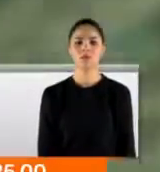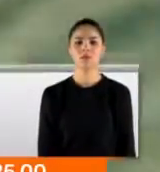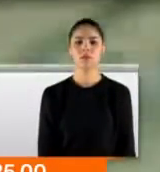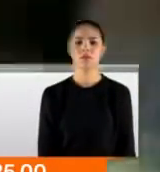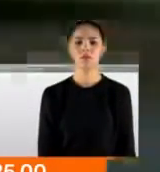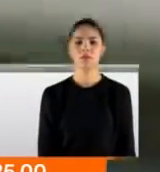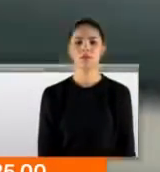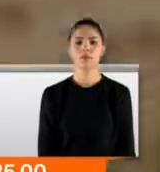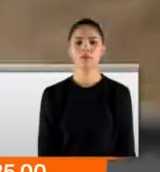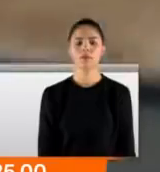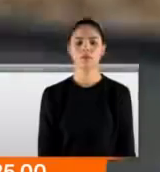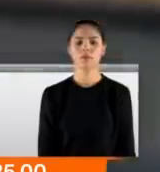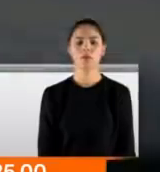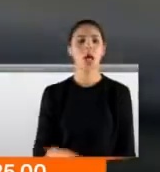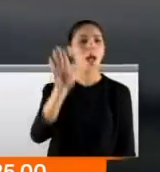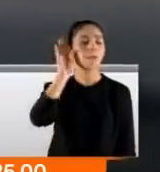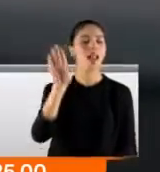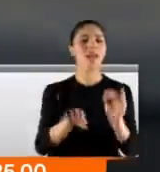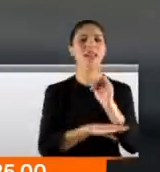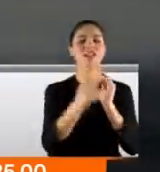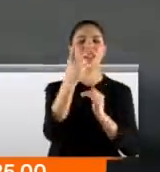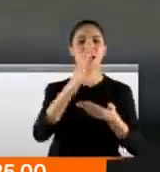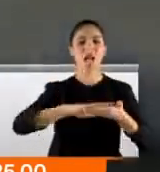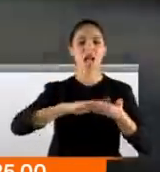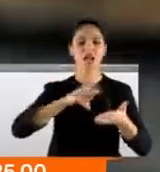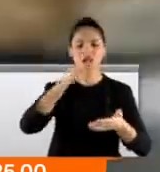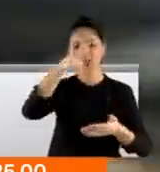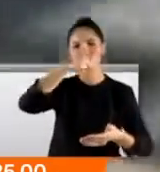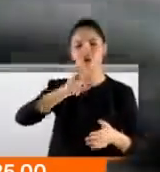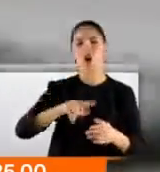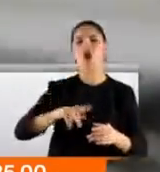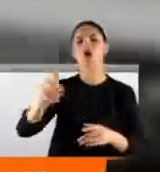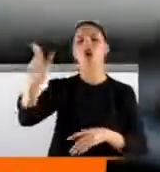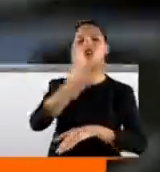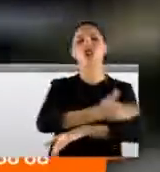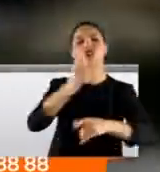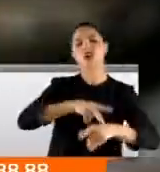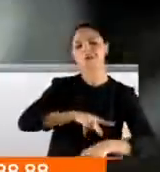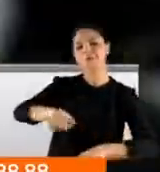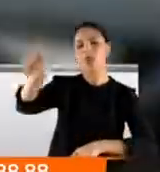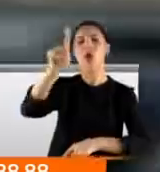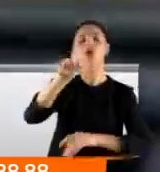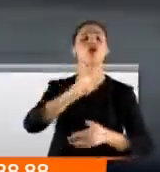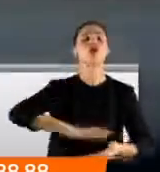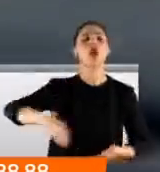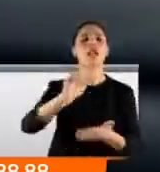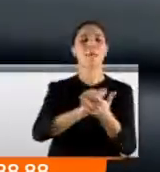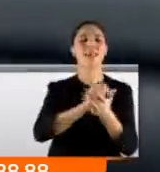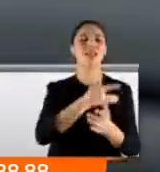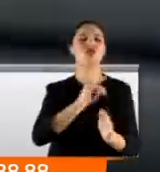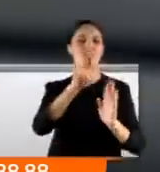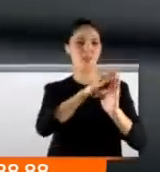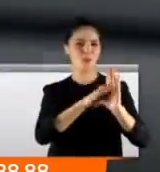Bir şey olmadı. Malatya'da yaşayan iki arkadaş köyden şehre gidiyordu. Biri sosyal medyadan canlı yayına başladı.